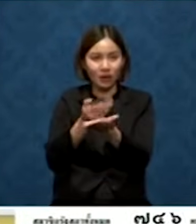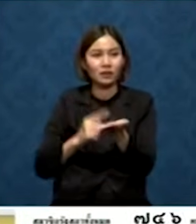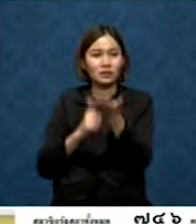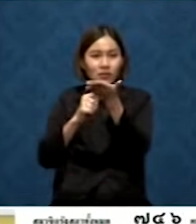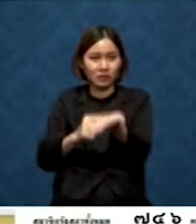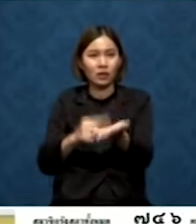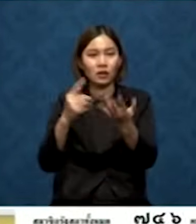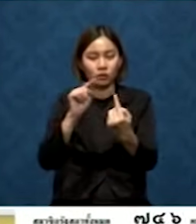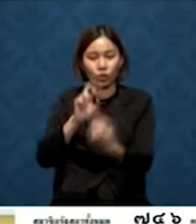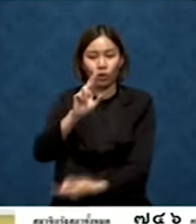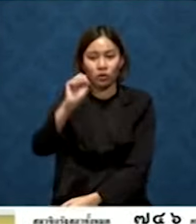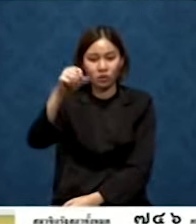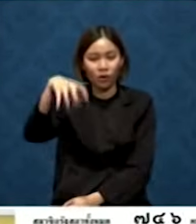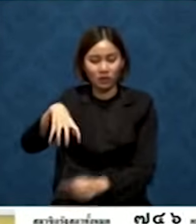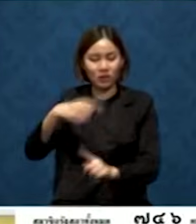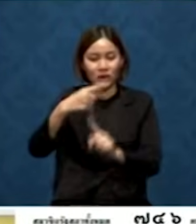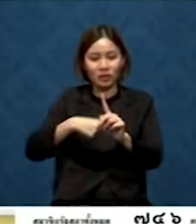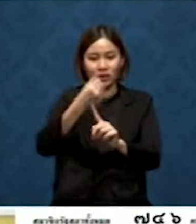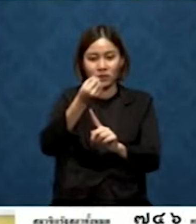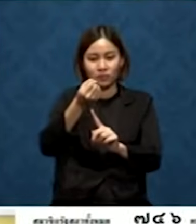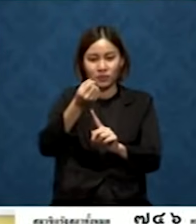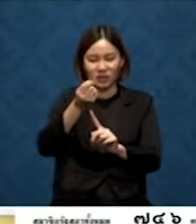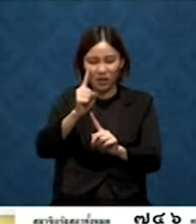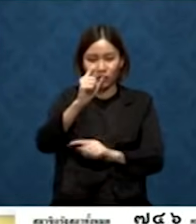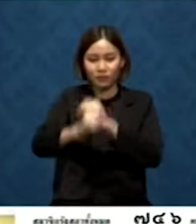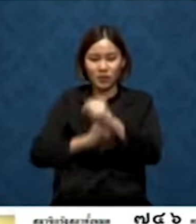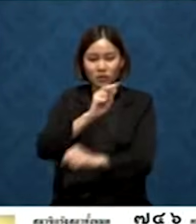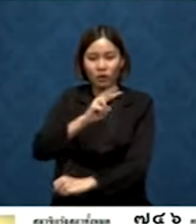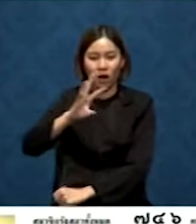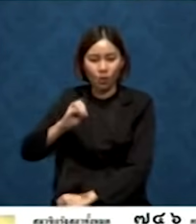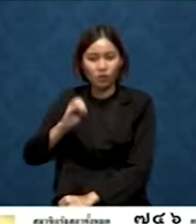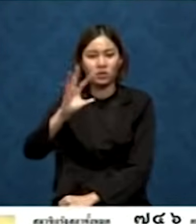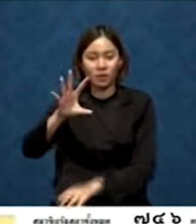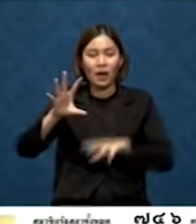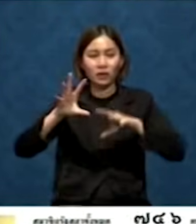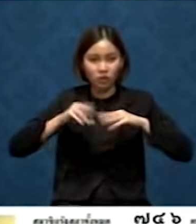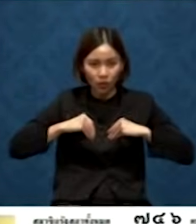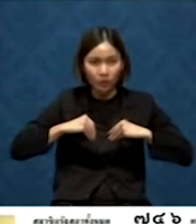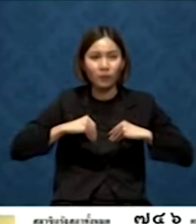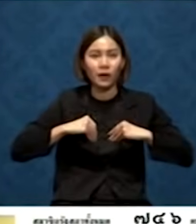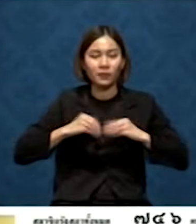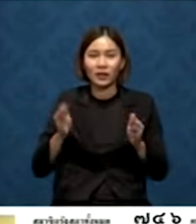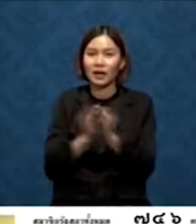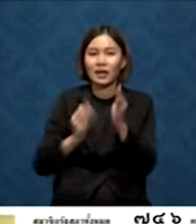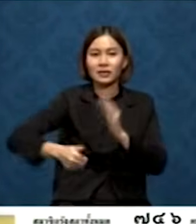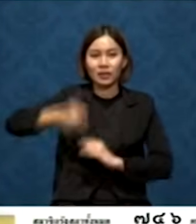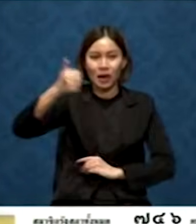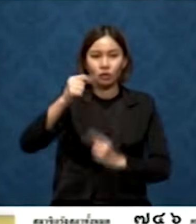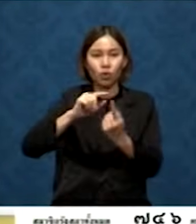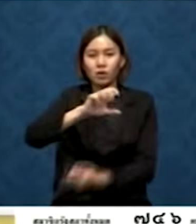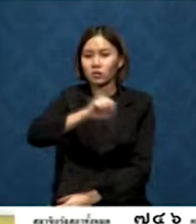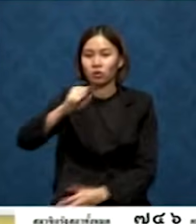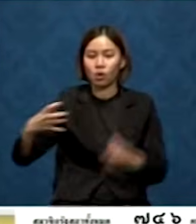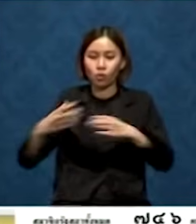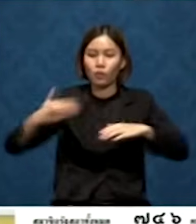ไว้สู่สภาแห่งนี้เมื่อเดือนพฤศจิกายนปี2565และได้รับความเห็นชอบอย่างเป็นเอกฉันจากสสทุก